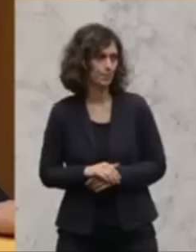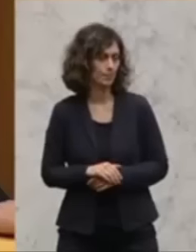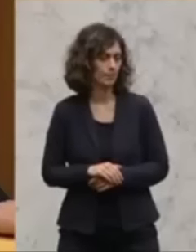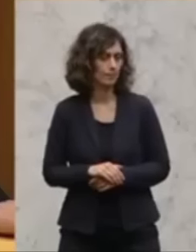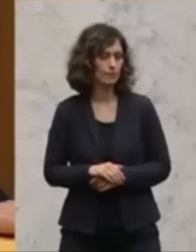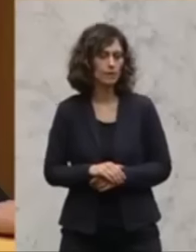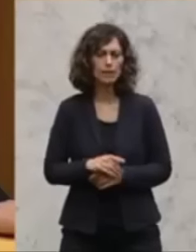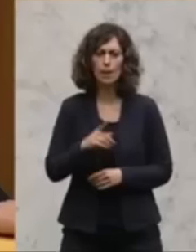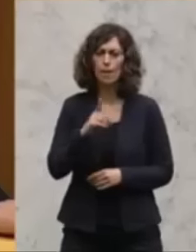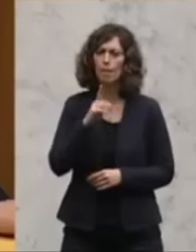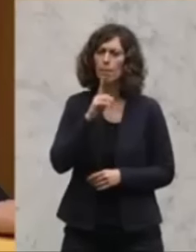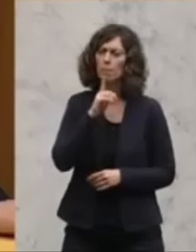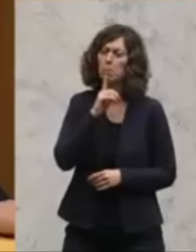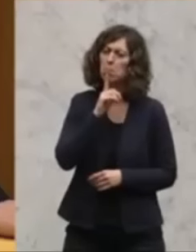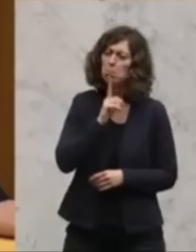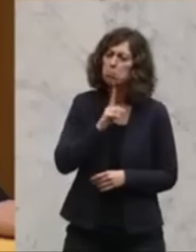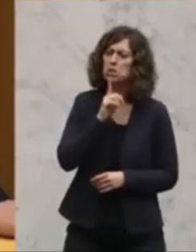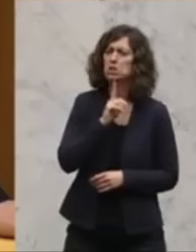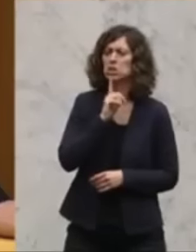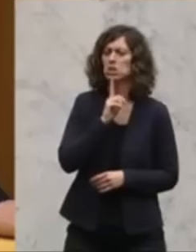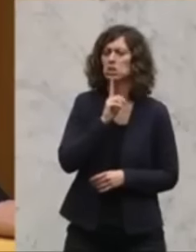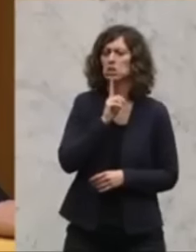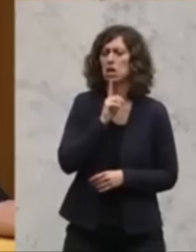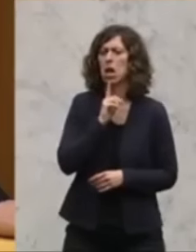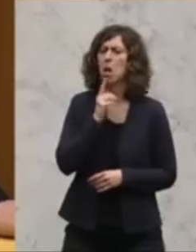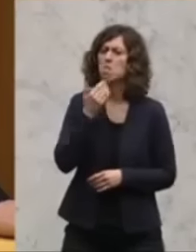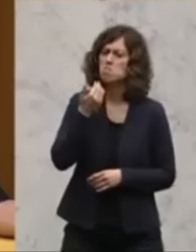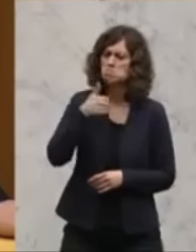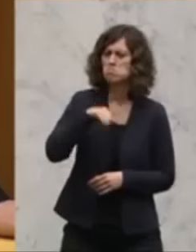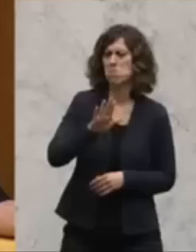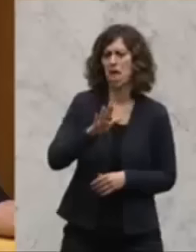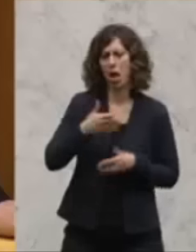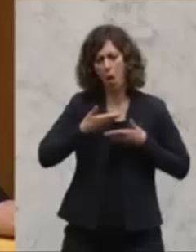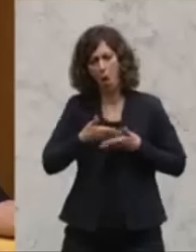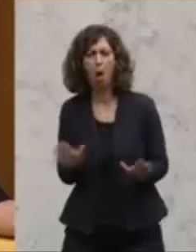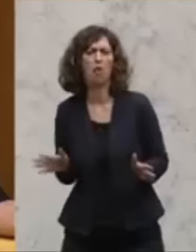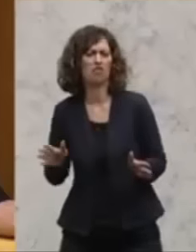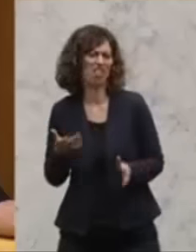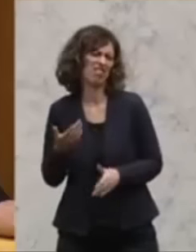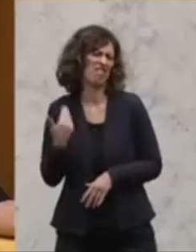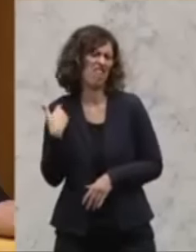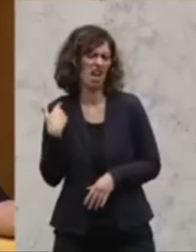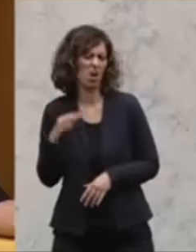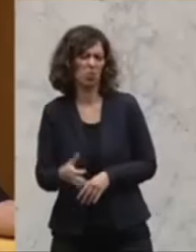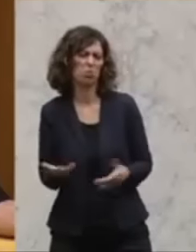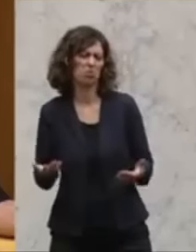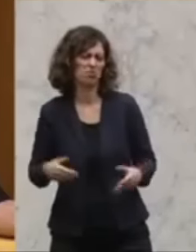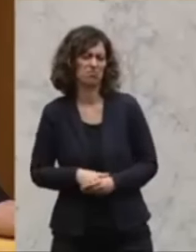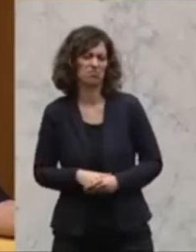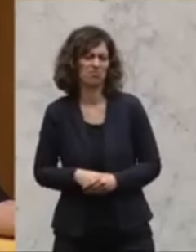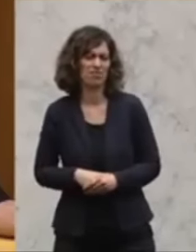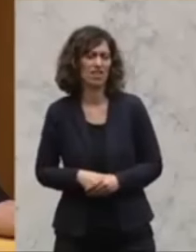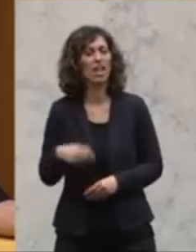ein bisschen mehr Offenheit wird uns ganz gut tun. Ich kann mich noch gut erinnern, wie der jetzige